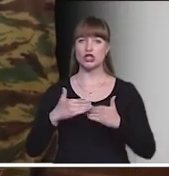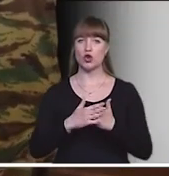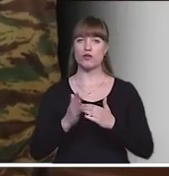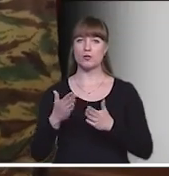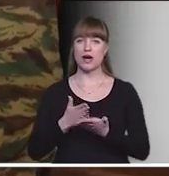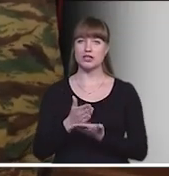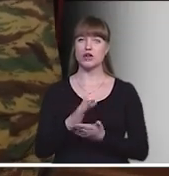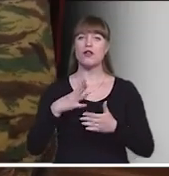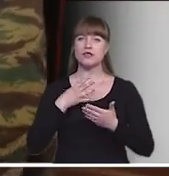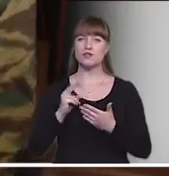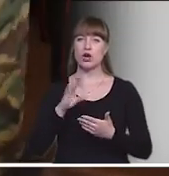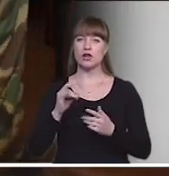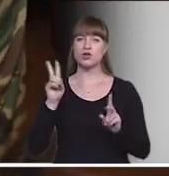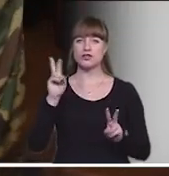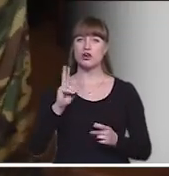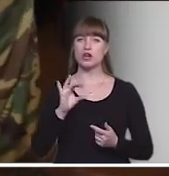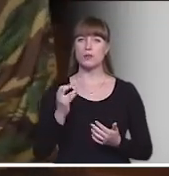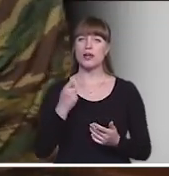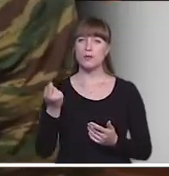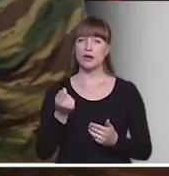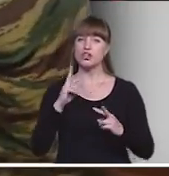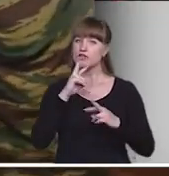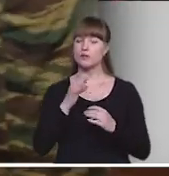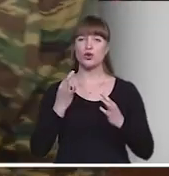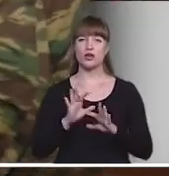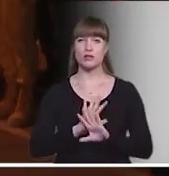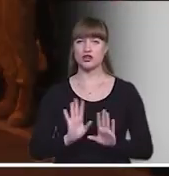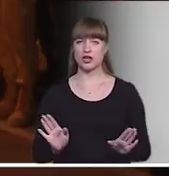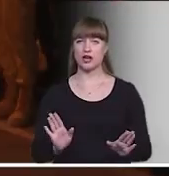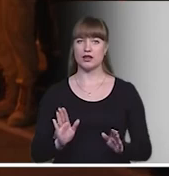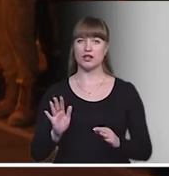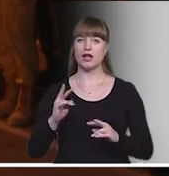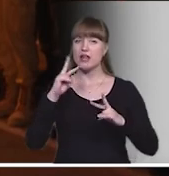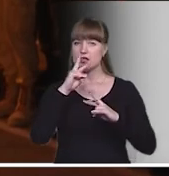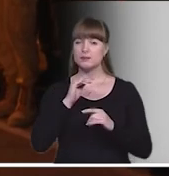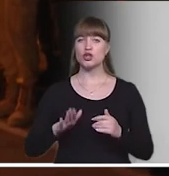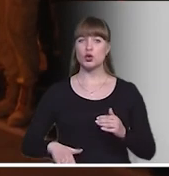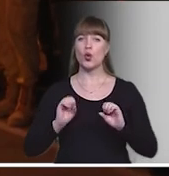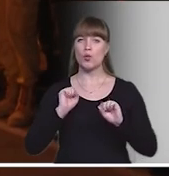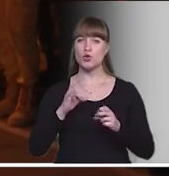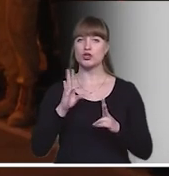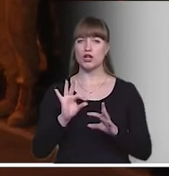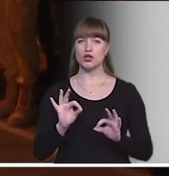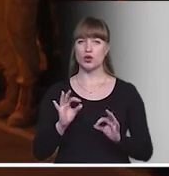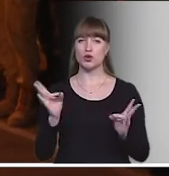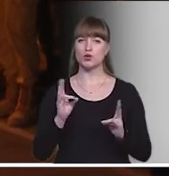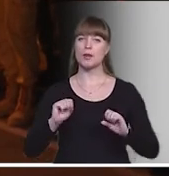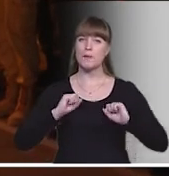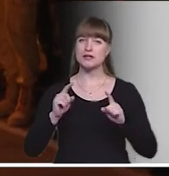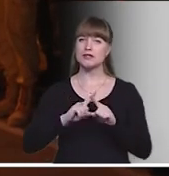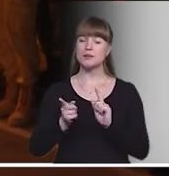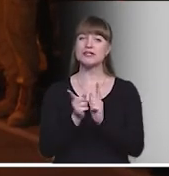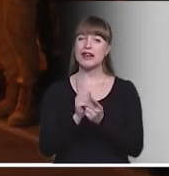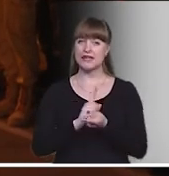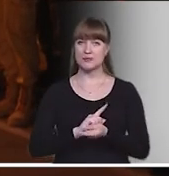ориентировкам. Свою колонну называют коробкой, которая даже малейшего сбоя не прощает. Сбить ногу можно, но надо постараться